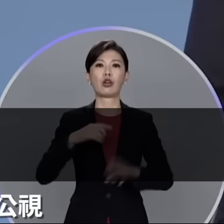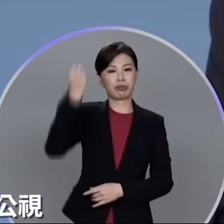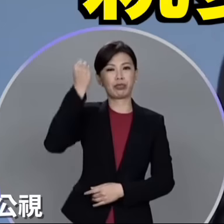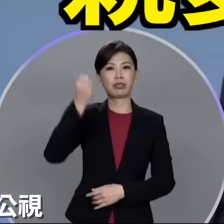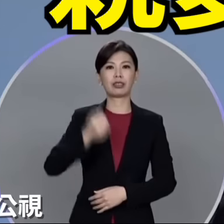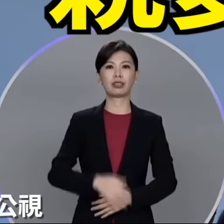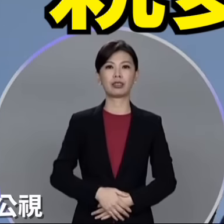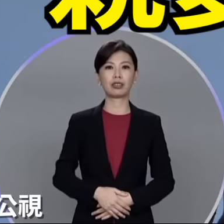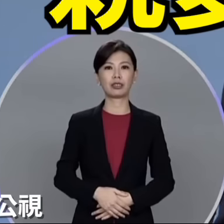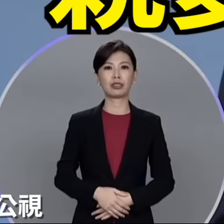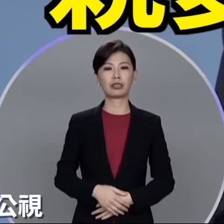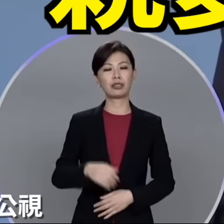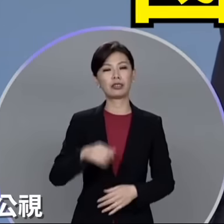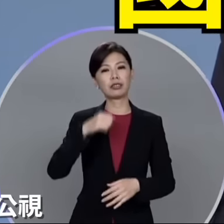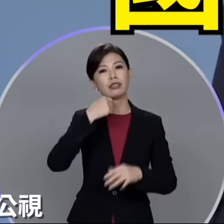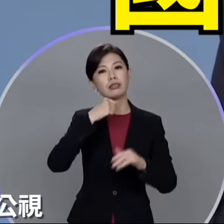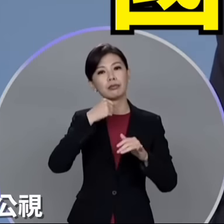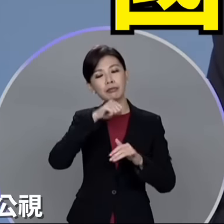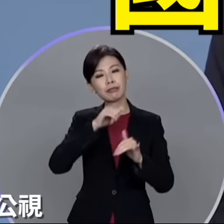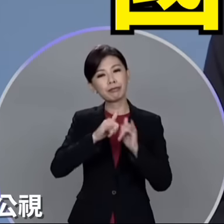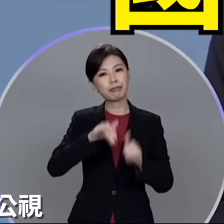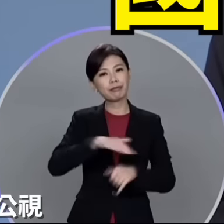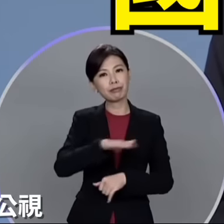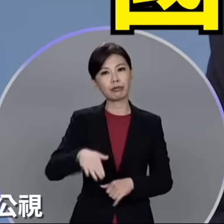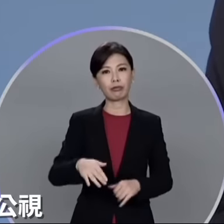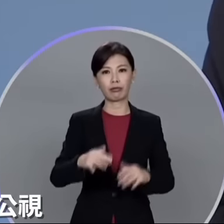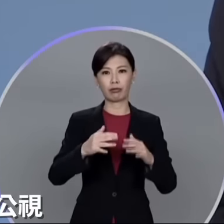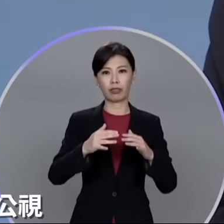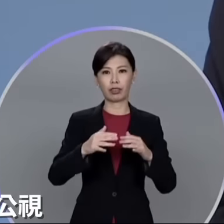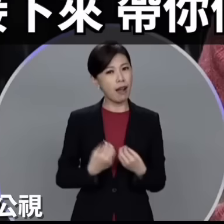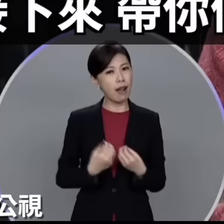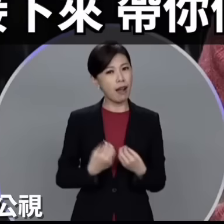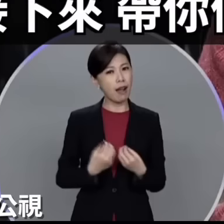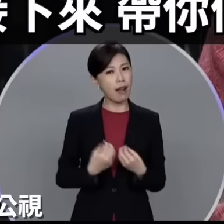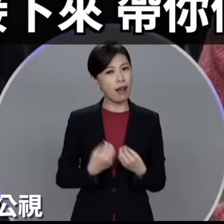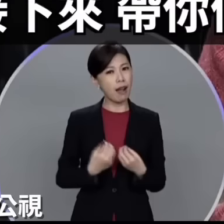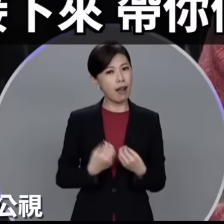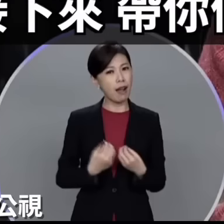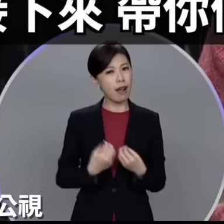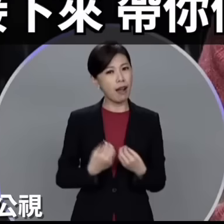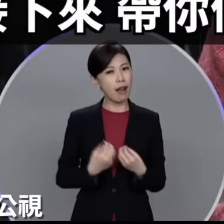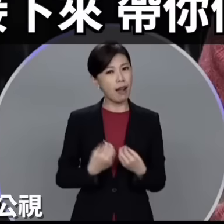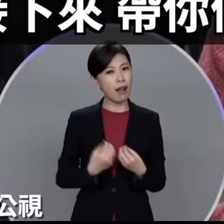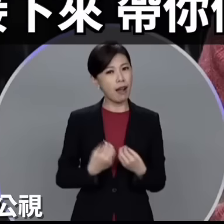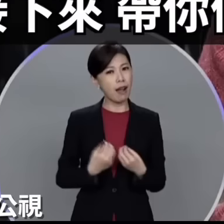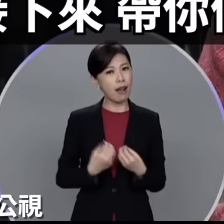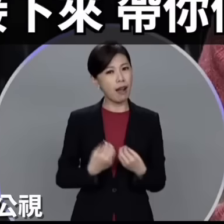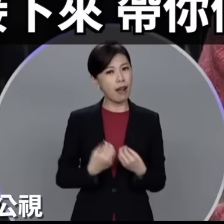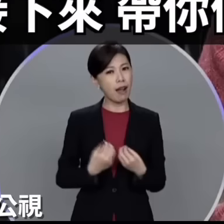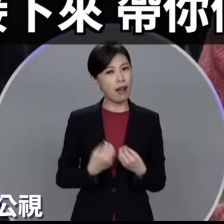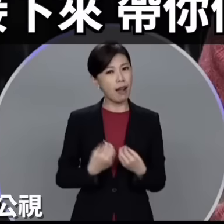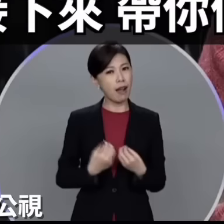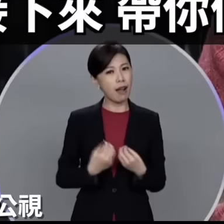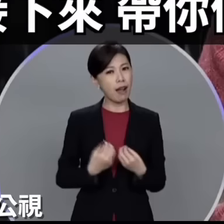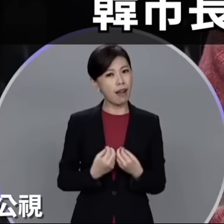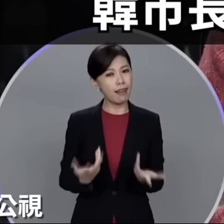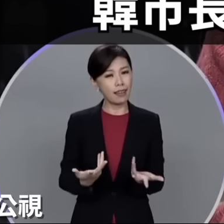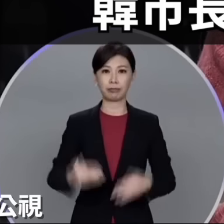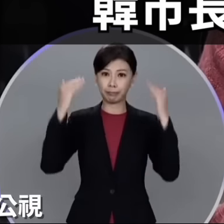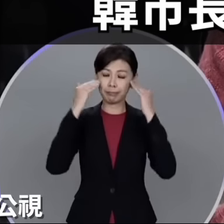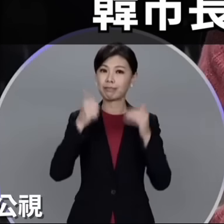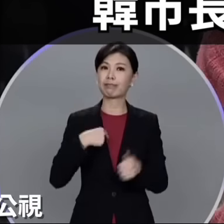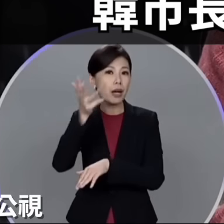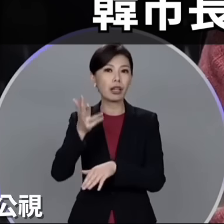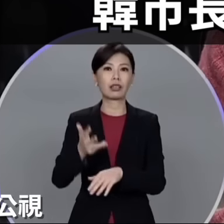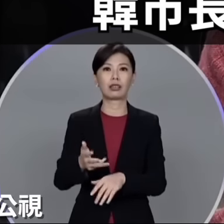这一句呢？ 亲爱的台湾人民，国民党做的烂，该下台。 接下来带你们回顾我本次的电视笑话冠军的知名片段。 韩市